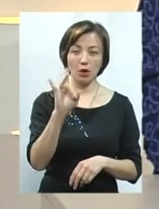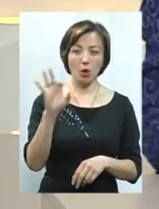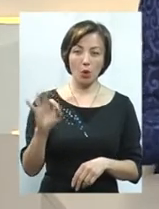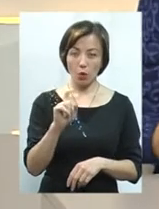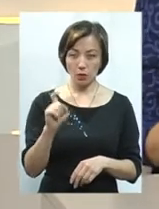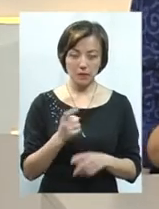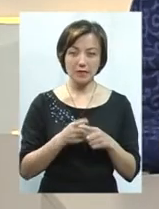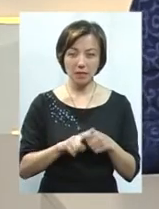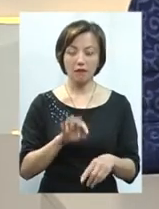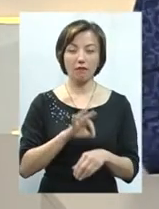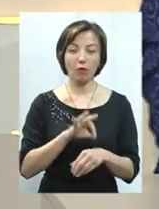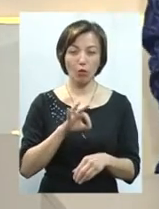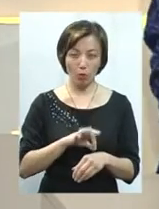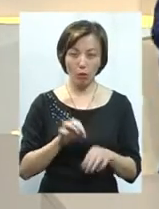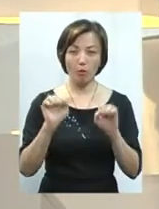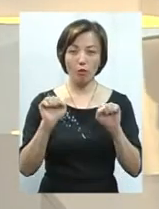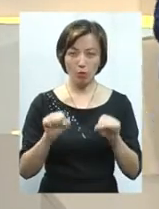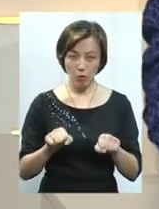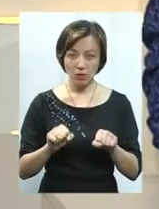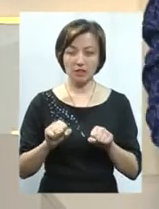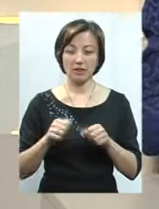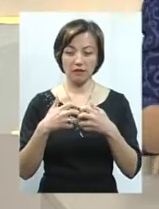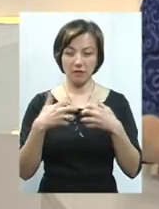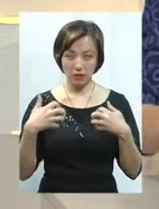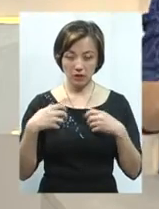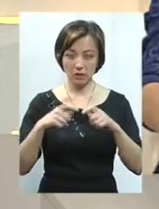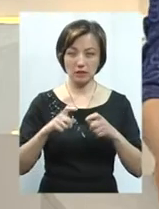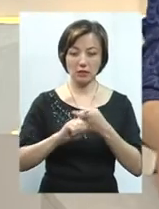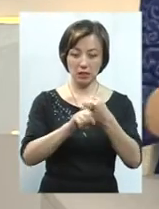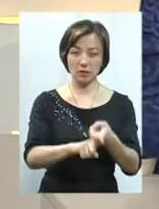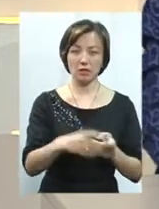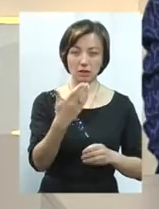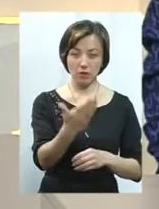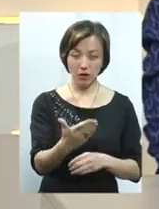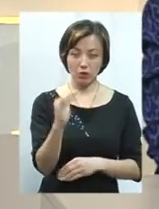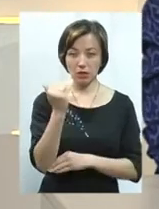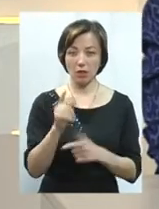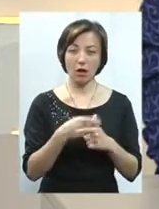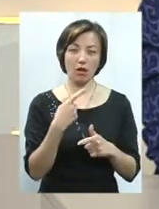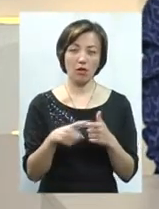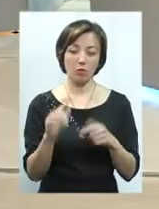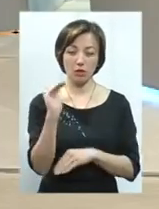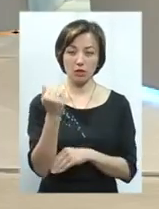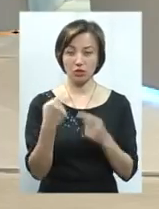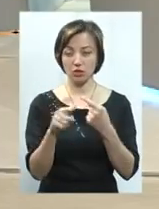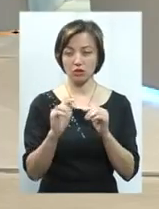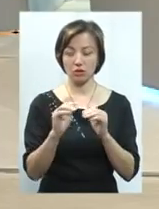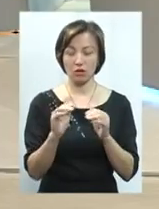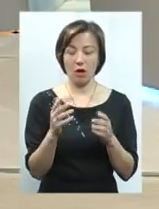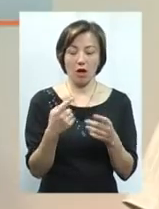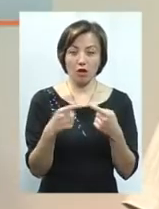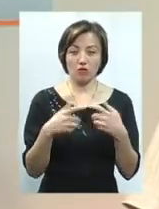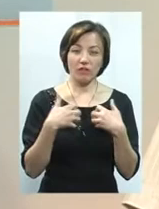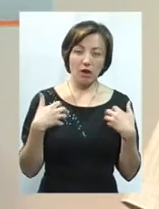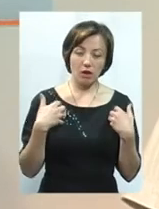обов'язково. Тобто ці хвороби можуть, тварина може заразити, звичайно, вашу дитину, або ж дитину, яка або грається. Або іншу тварину, або